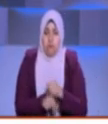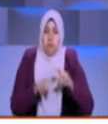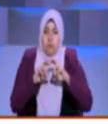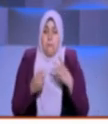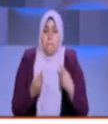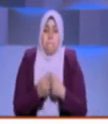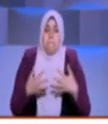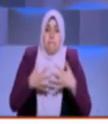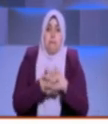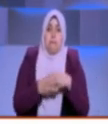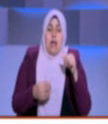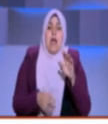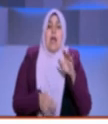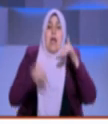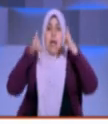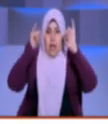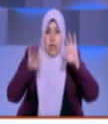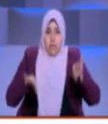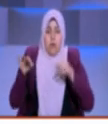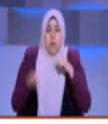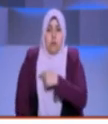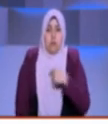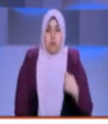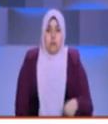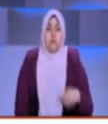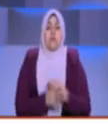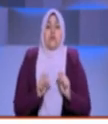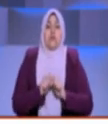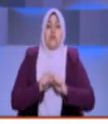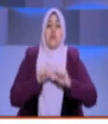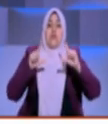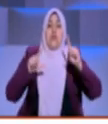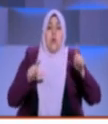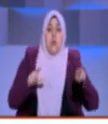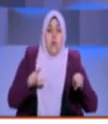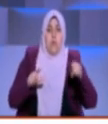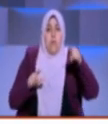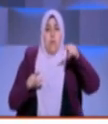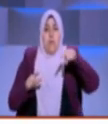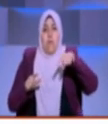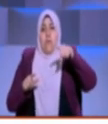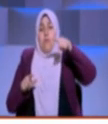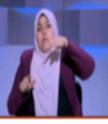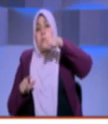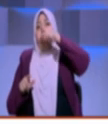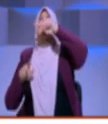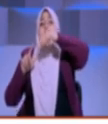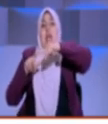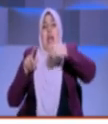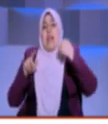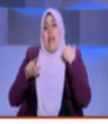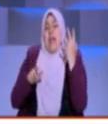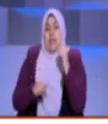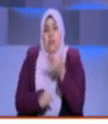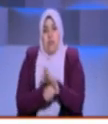بين إسبانيا والصين في ظهور المنحنى في الارتفاع المتزايد حتى السبوط ثم